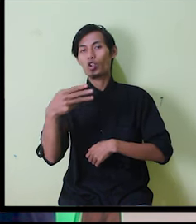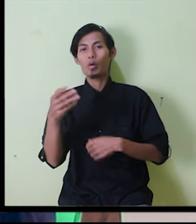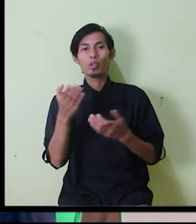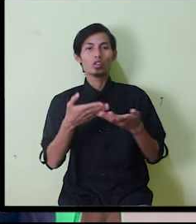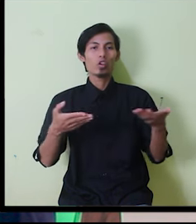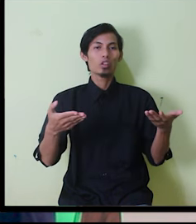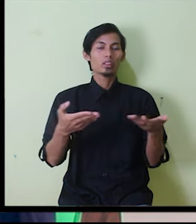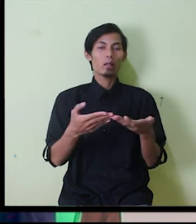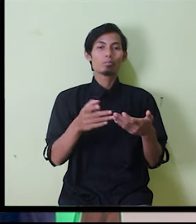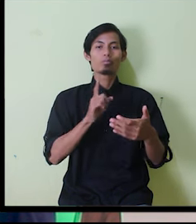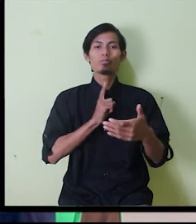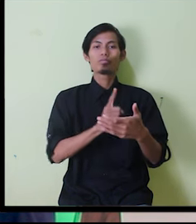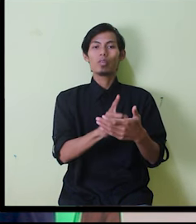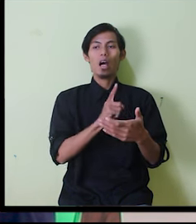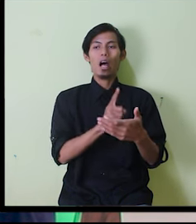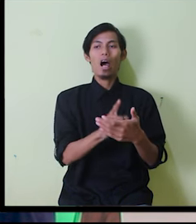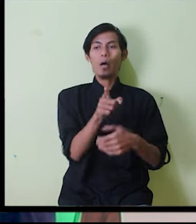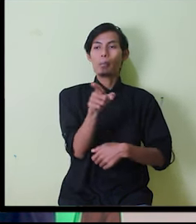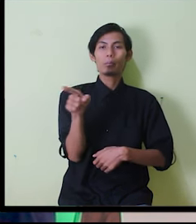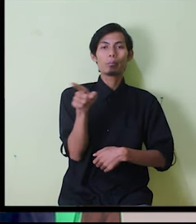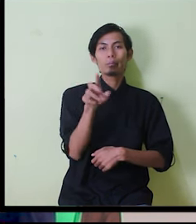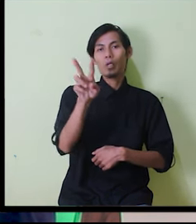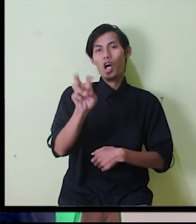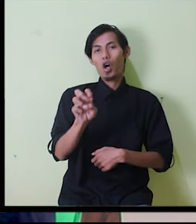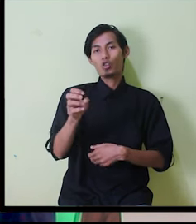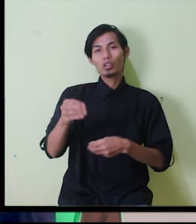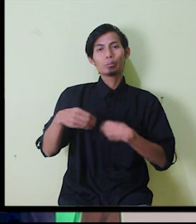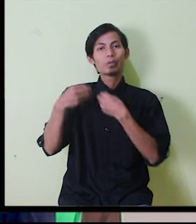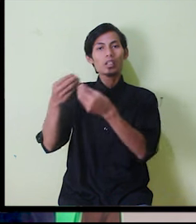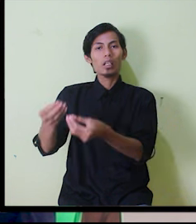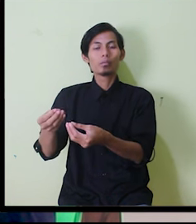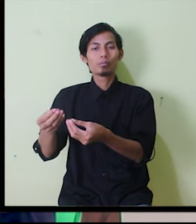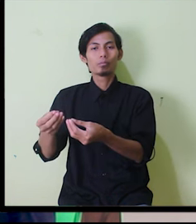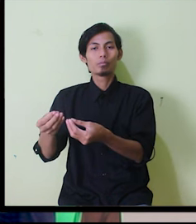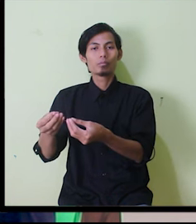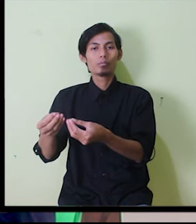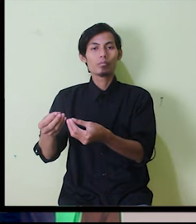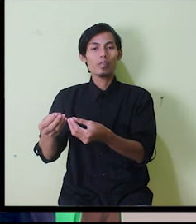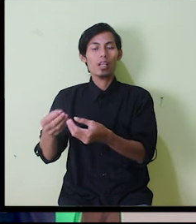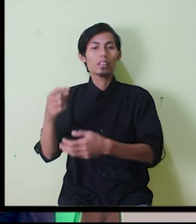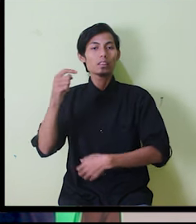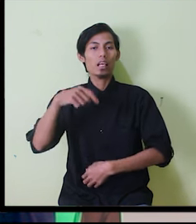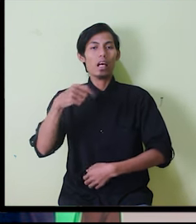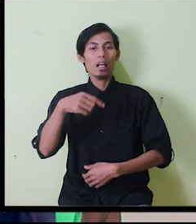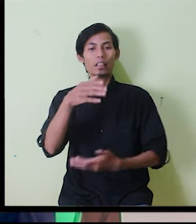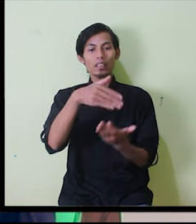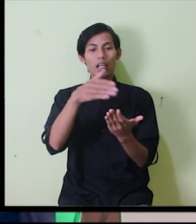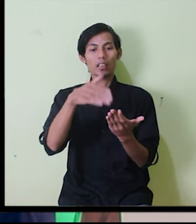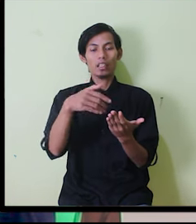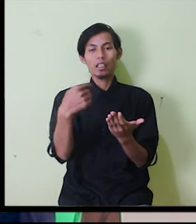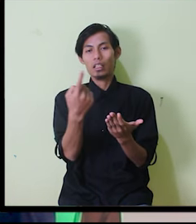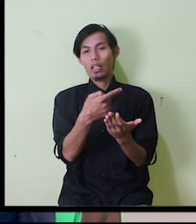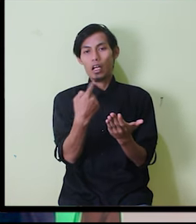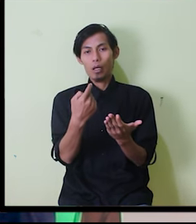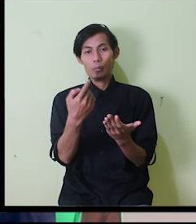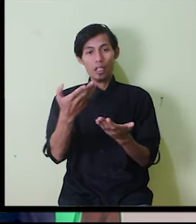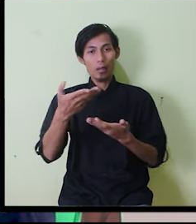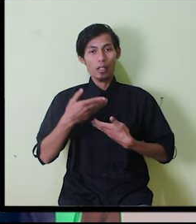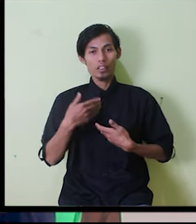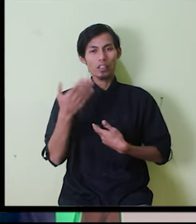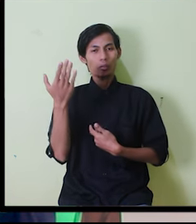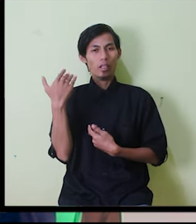macam hak-haknya mereka harus didapatkan dan saat ini saya pikir dengan data yang kami dapatkan kemarin